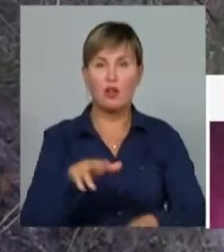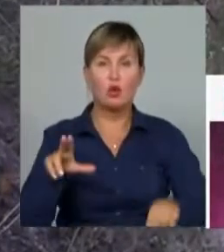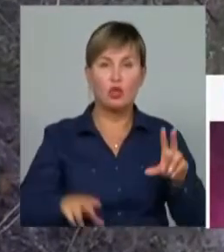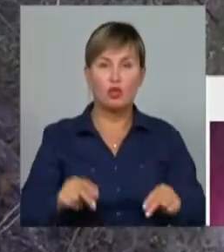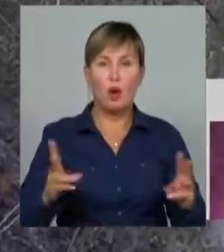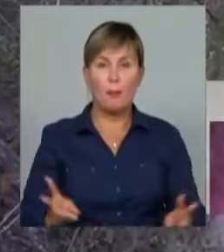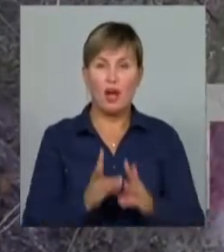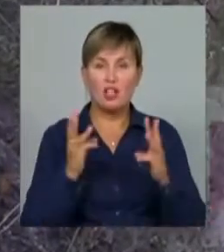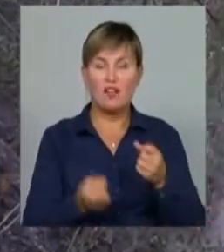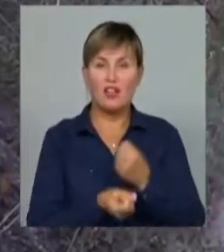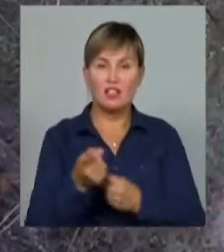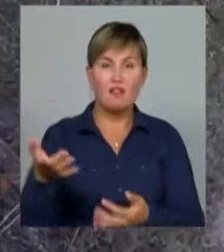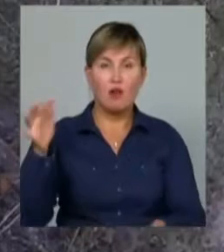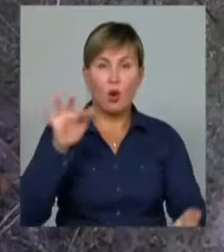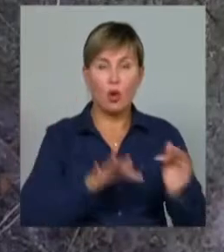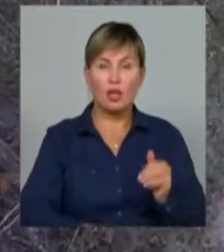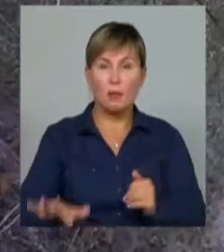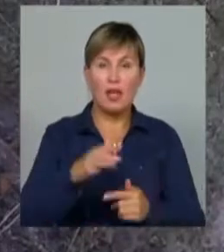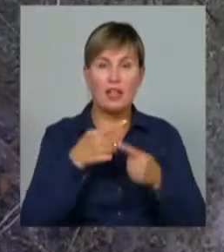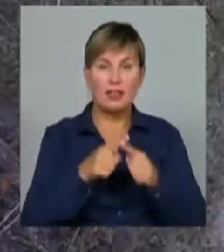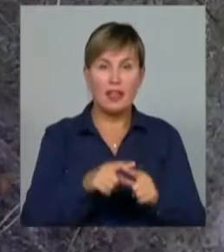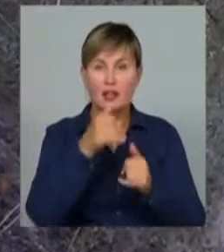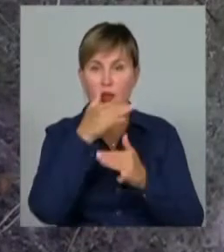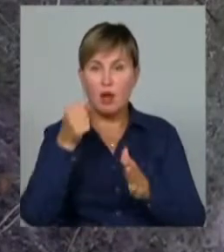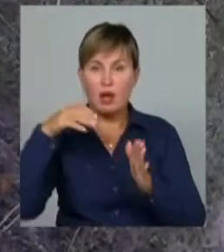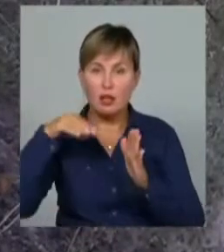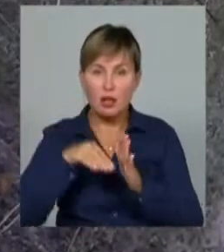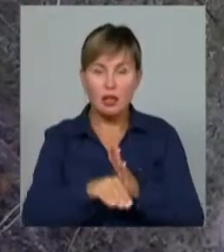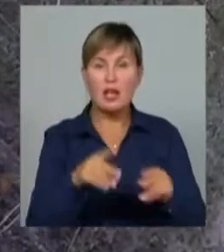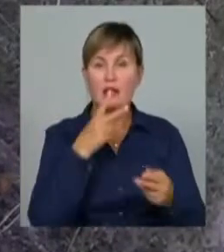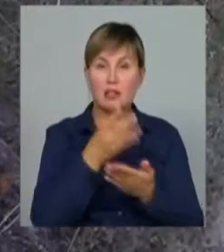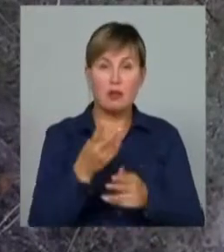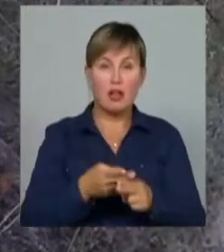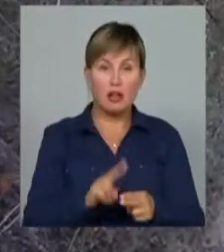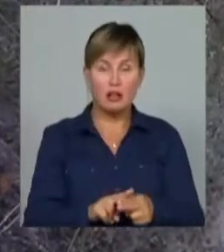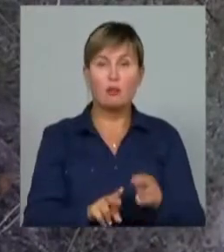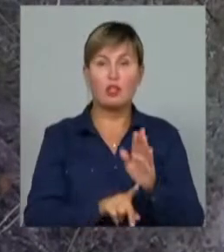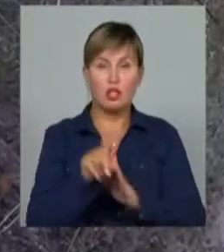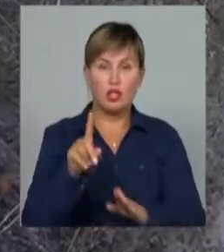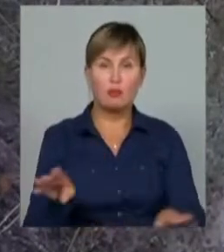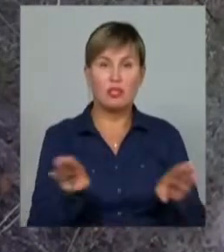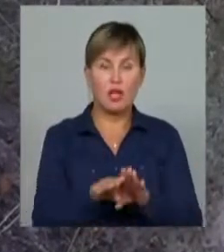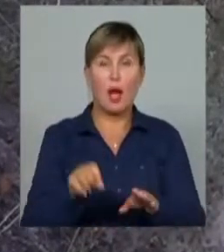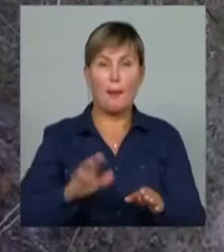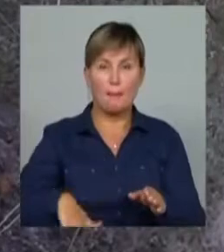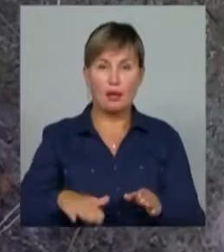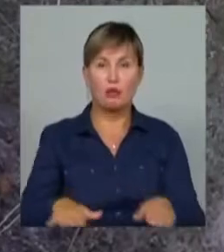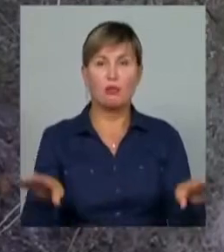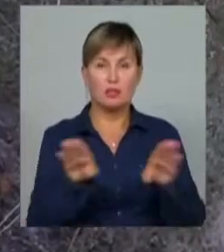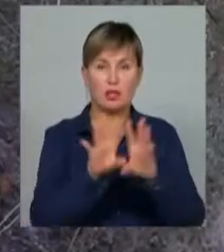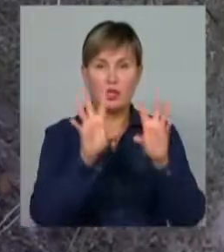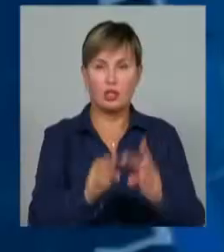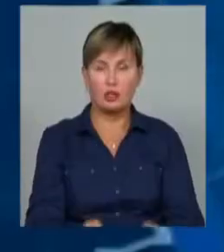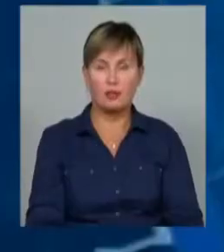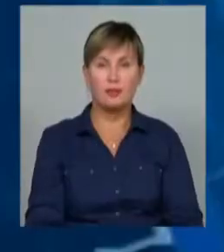что пожар возник в горной местности, техника не могла пройти. Но несмотря на это, мы сначала локализовали, а затем ликвидировали пожар.